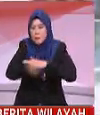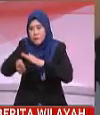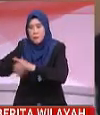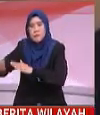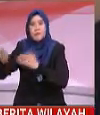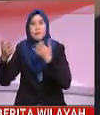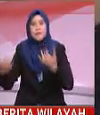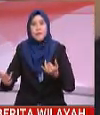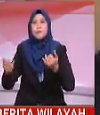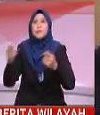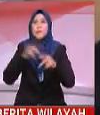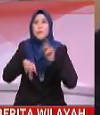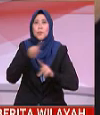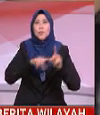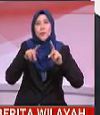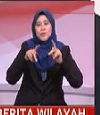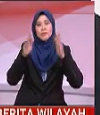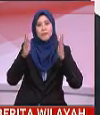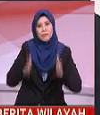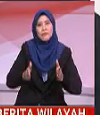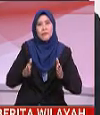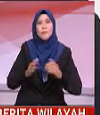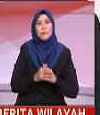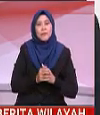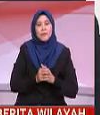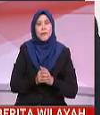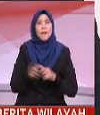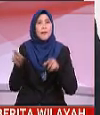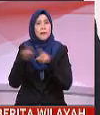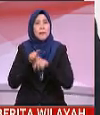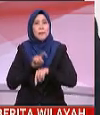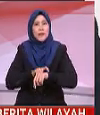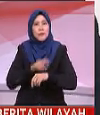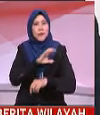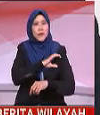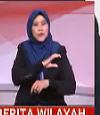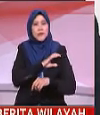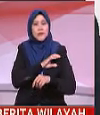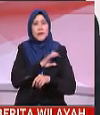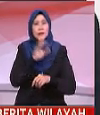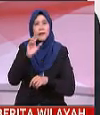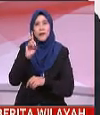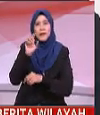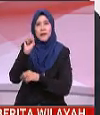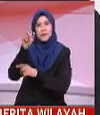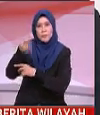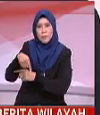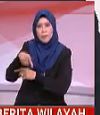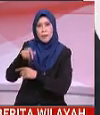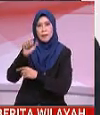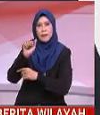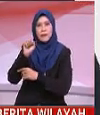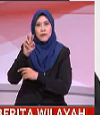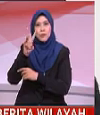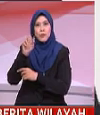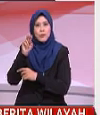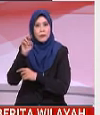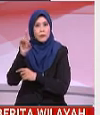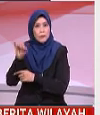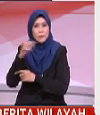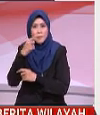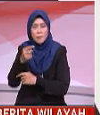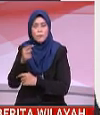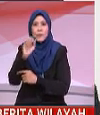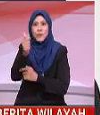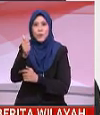kekeluargaan dengan penduduk tempatan. Dalam sidang media sama, Ketua Polis Daerah Serian DSP Aswandi Anis berkata sebanyak